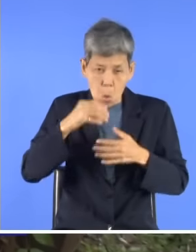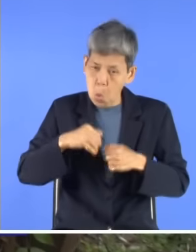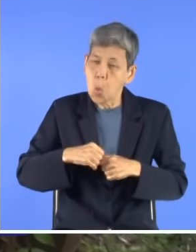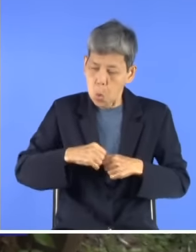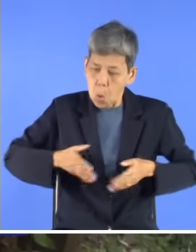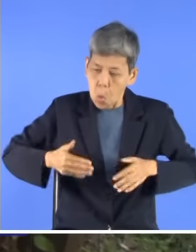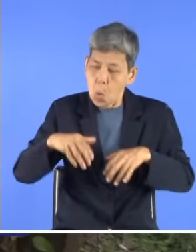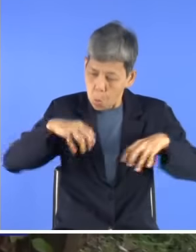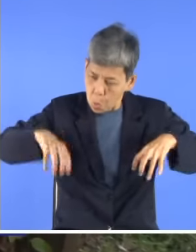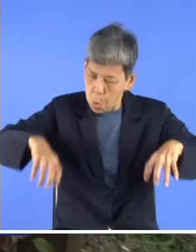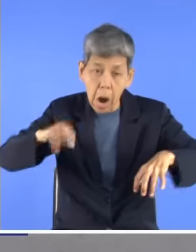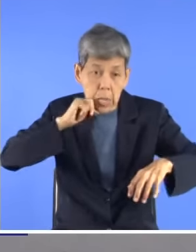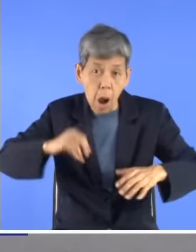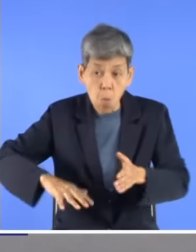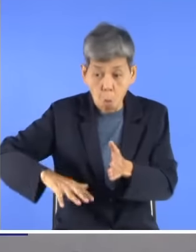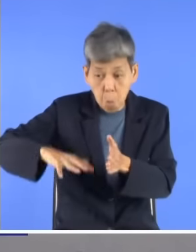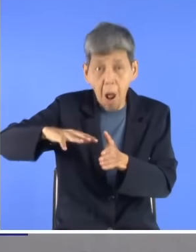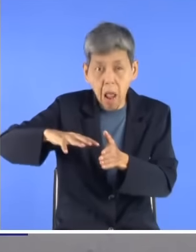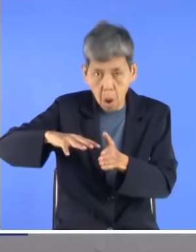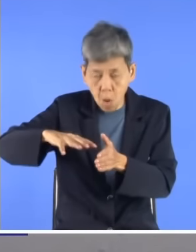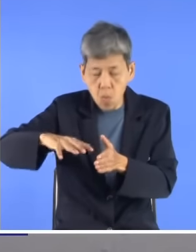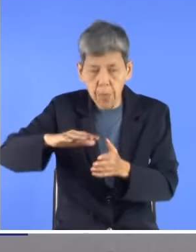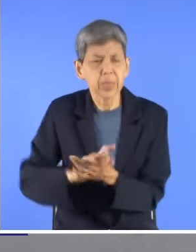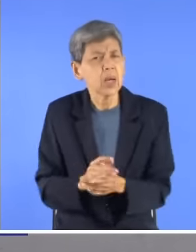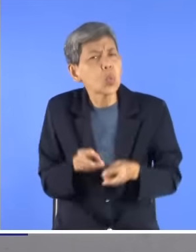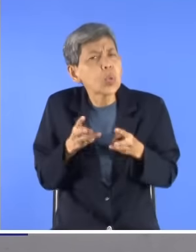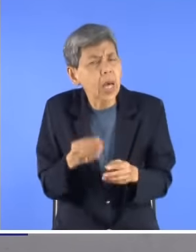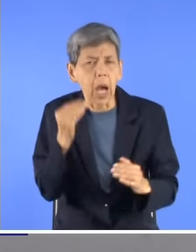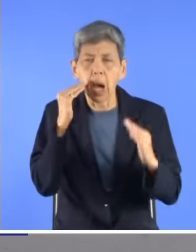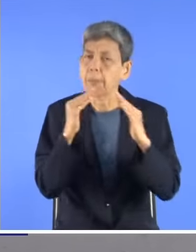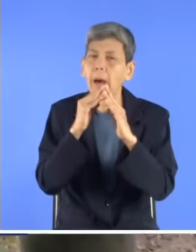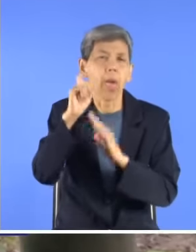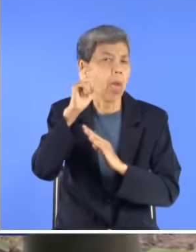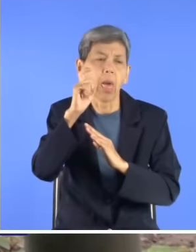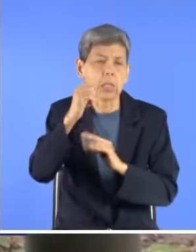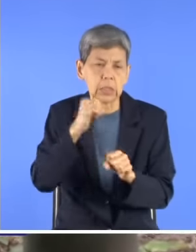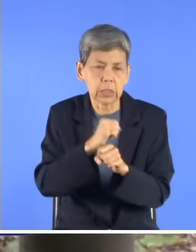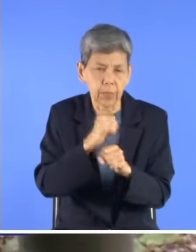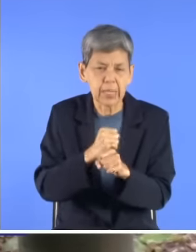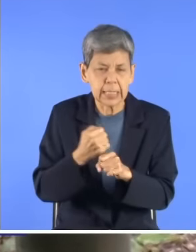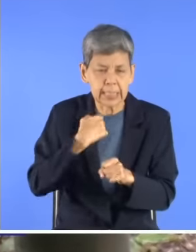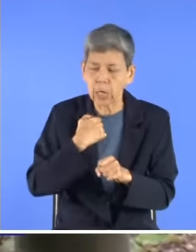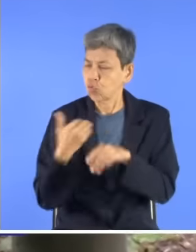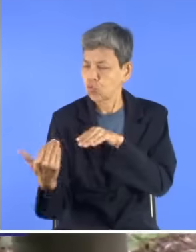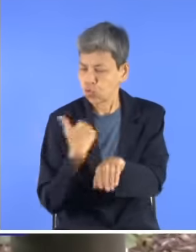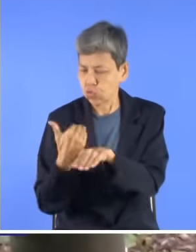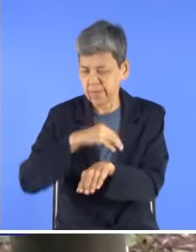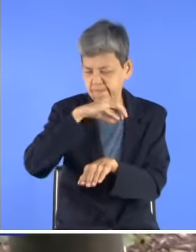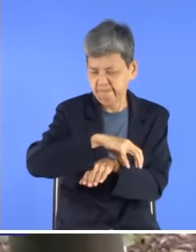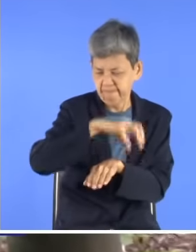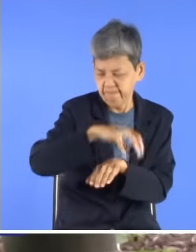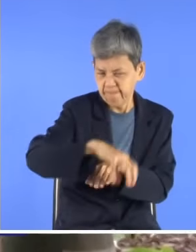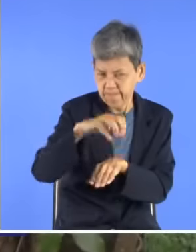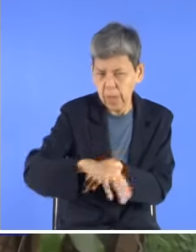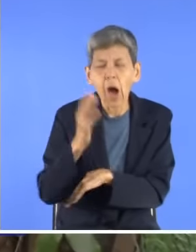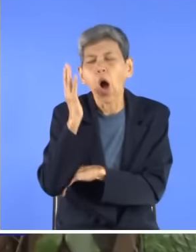ผู้ชมคะคือน้ำมันเอ่อท่วมถึงแล้วนะคะทำยังไงบ้านอยู่ไม่ได้แล้วก็ต้องจับจองพื้นที่ข้างถนนคันคลองมหาราชอาศั